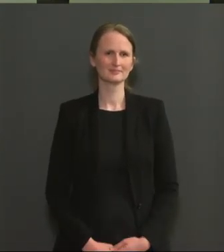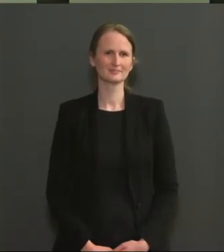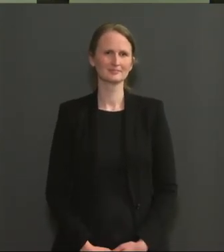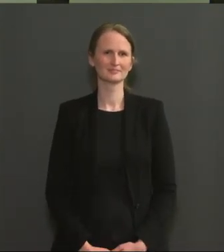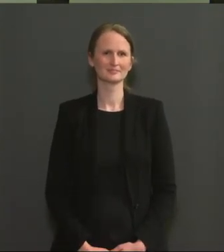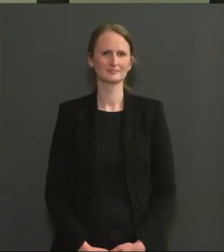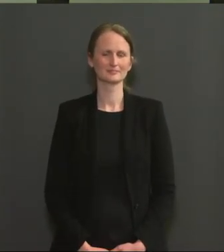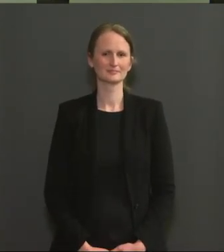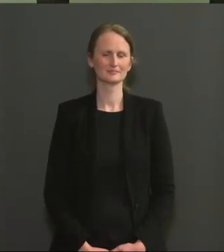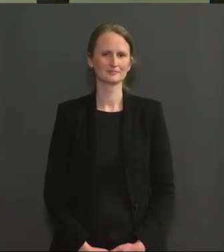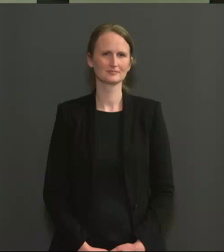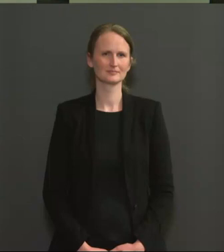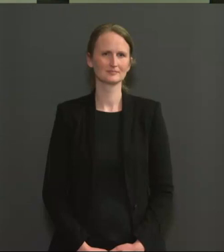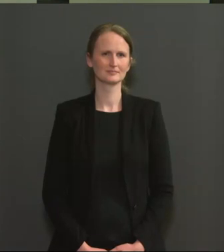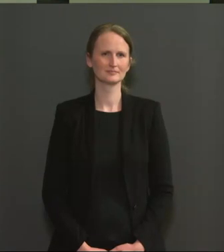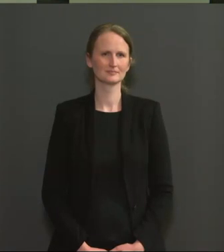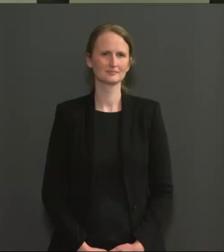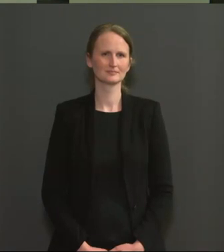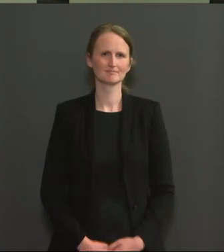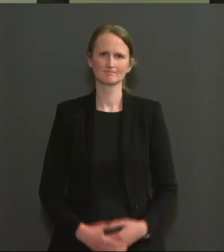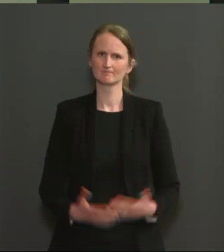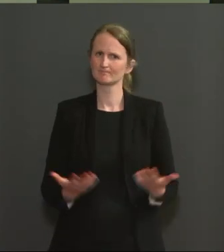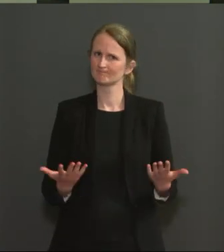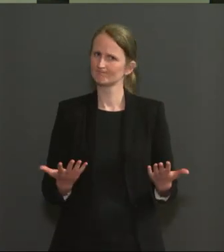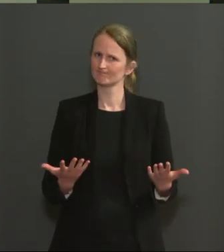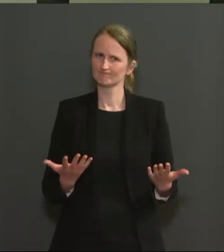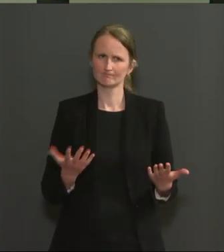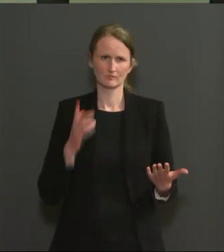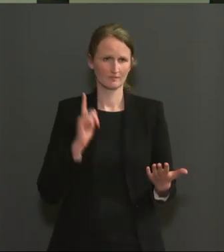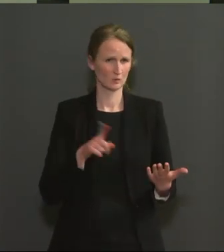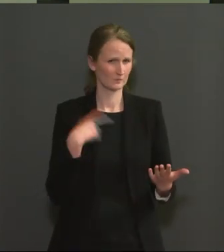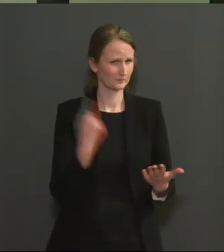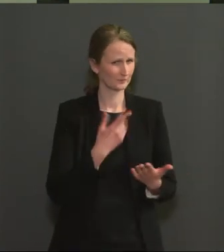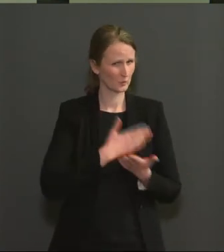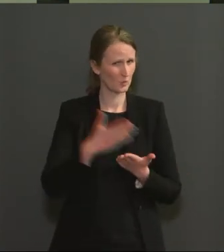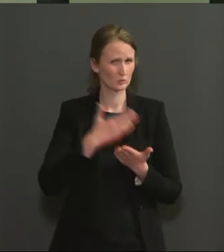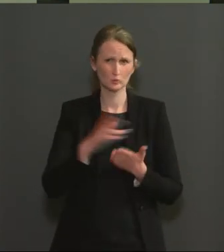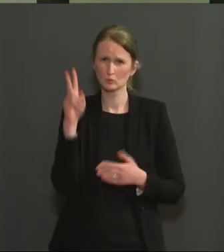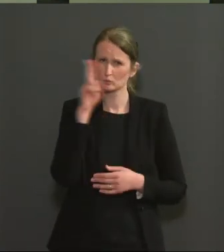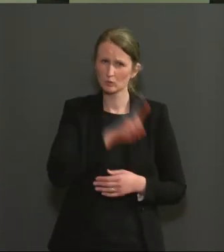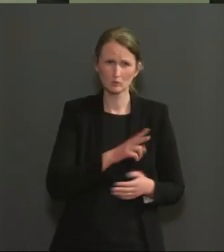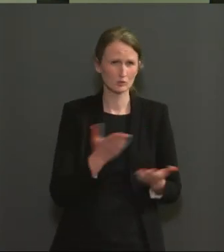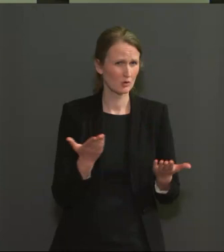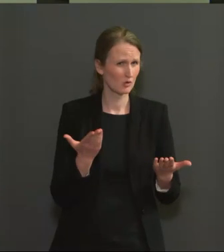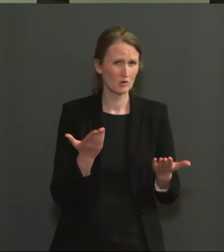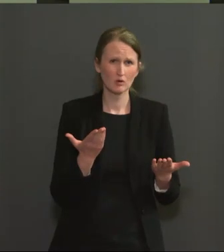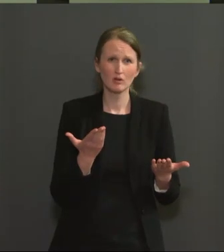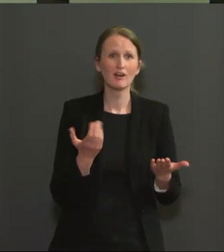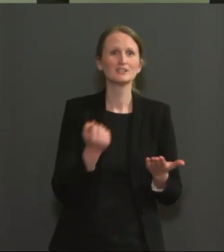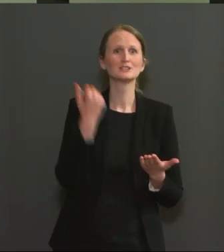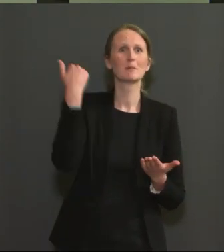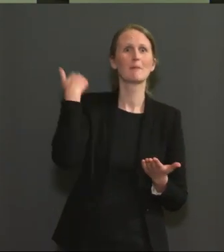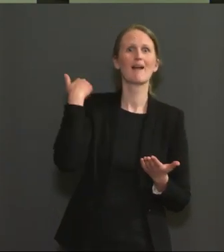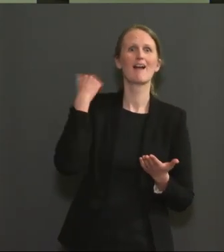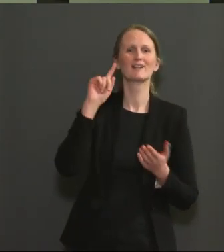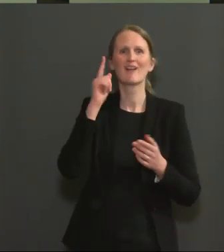to il nous faut rester prudent la semaine dernière les bonnes nouvelles s'enchaînant les informations sur